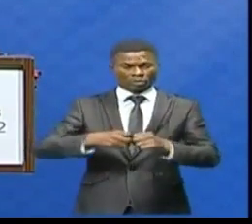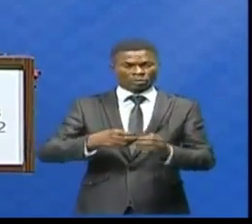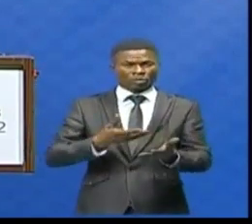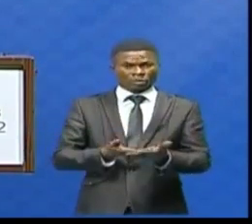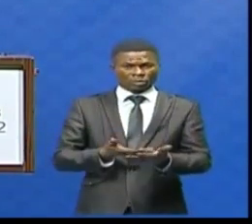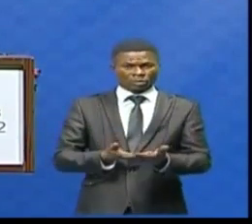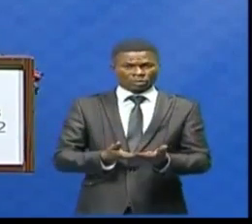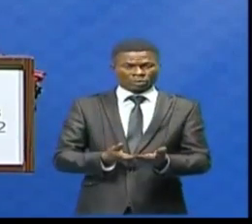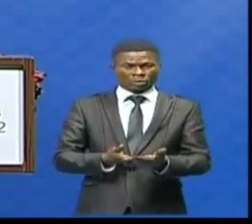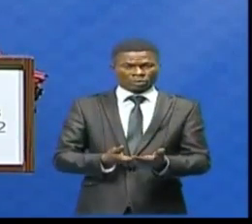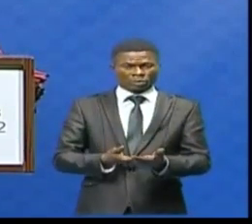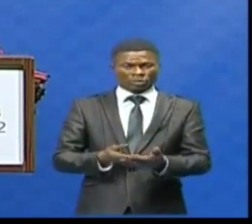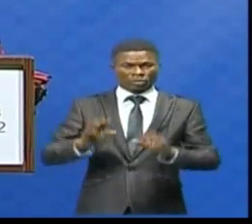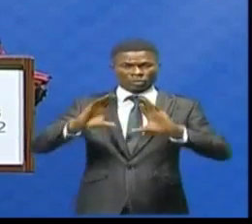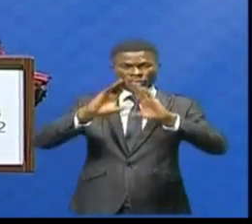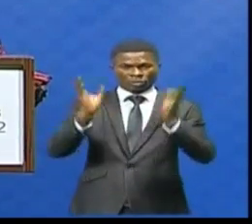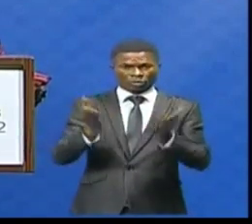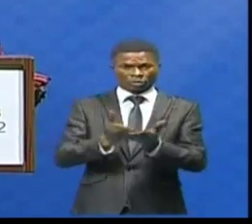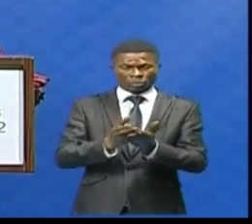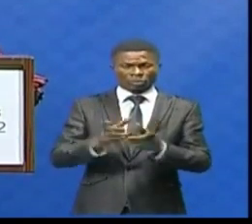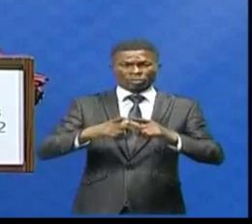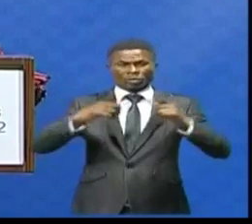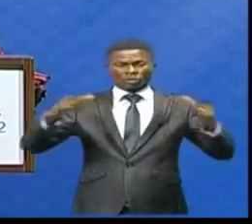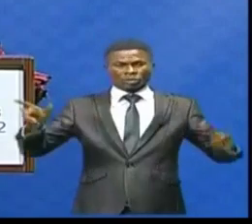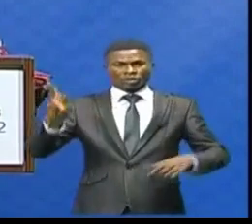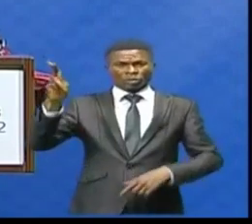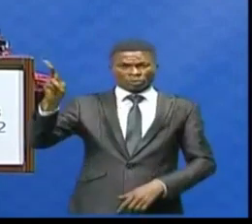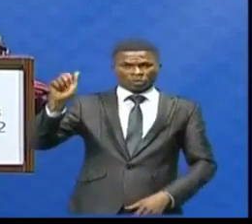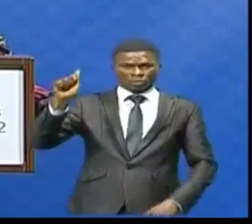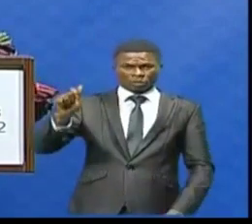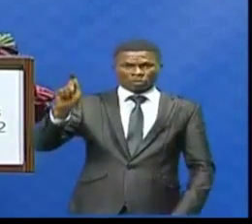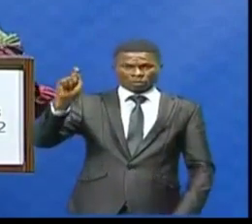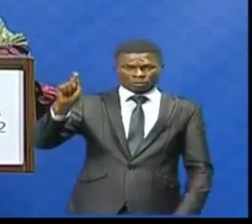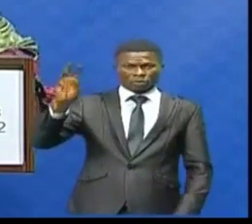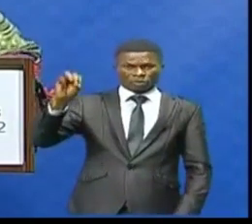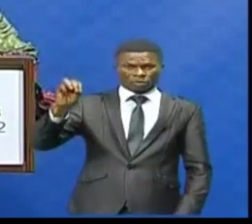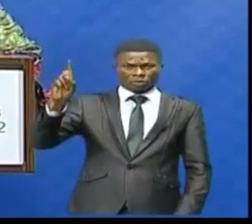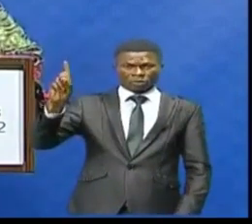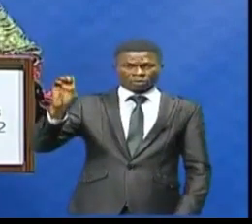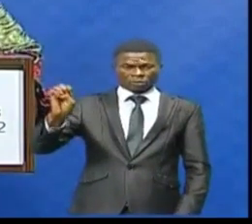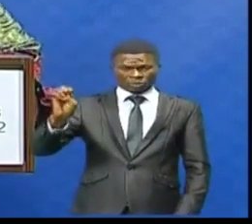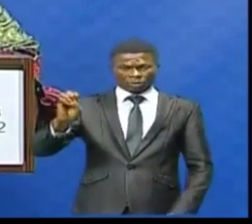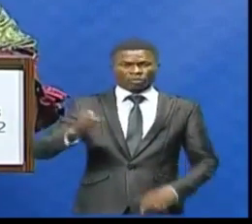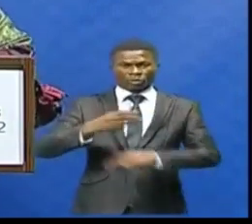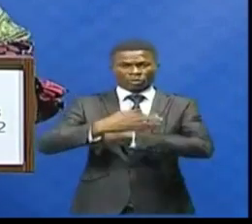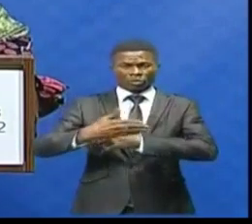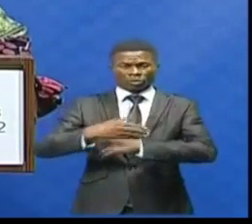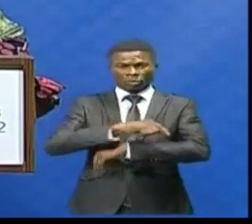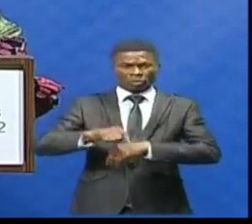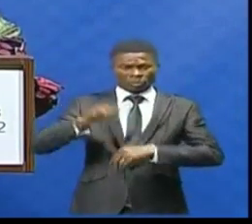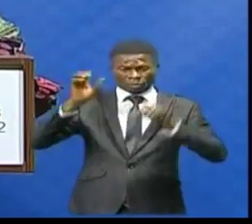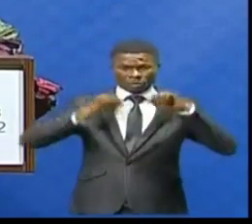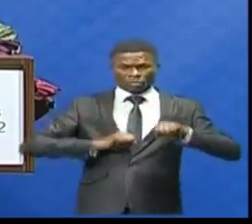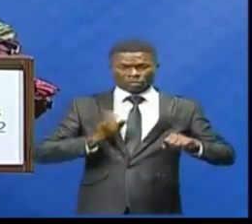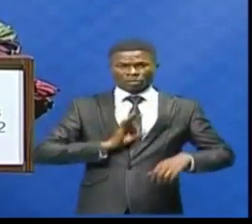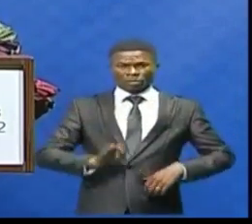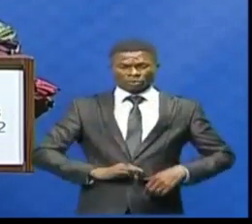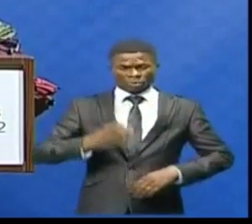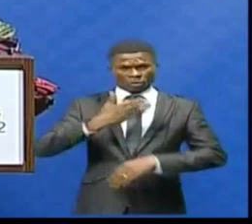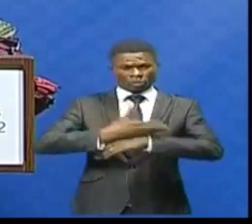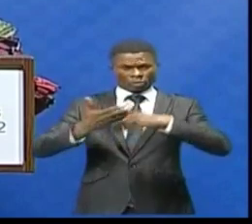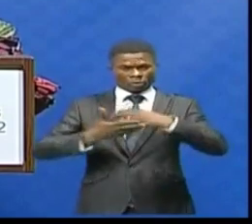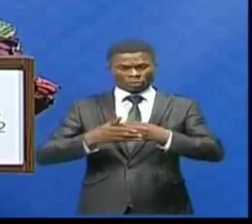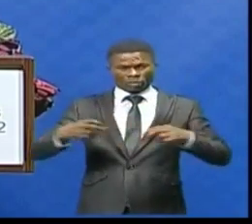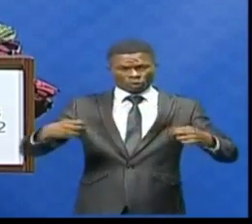et la commission grand caténaire institué à la présidence de la République afin d'être traités les dossiers de ces infrastructures